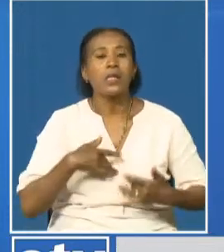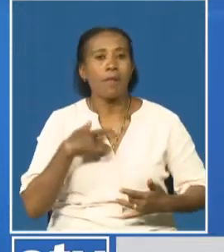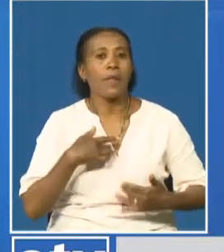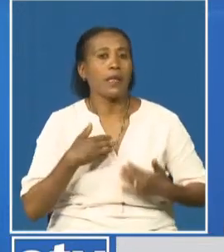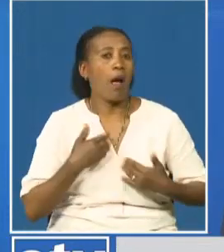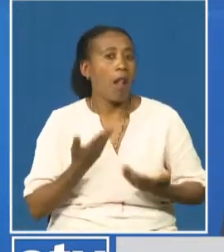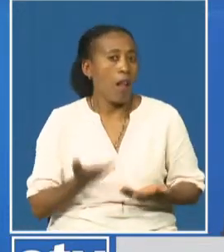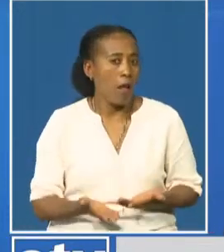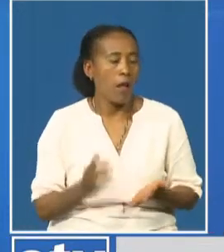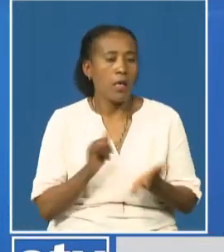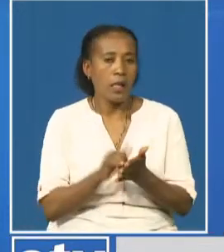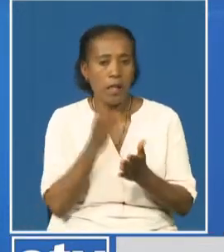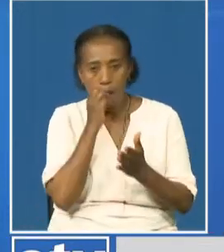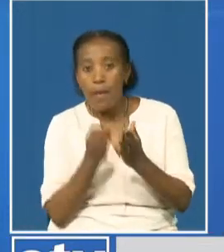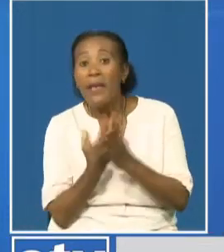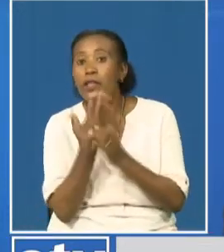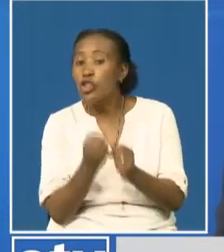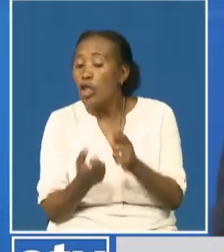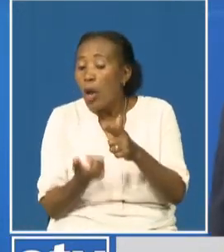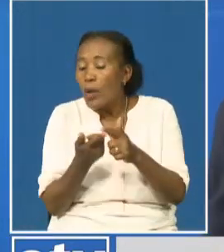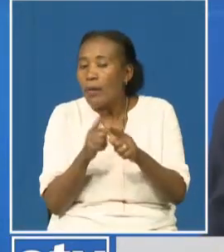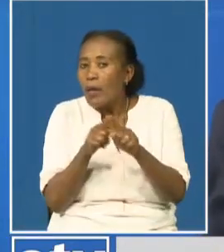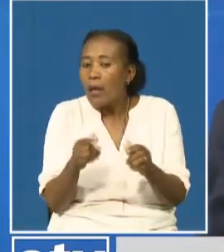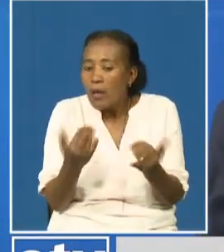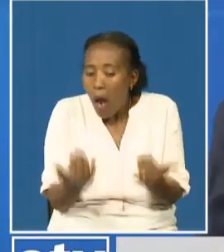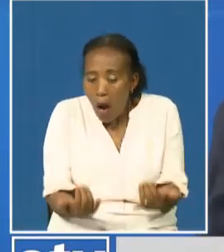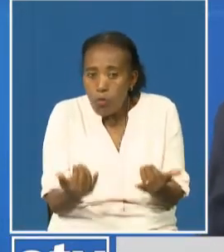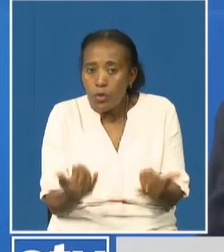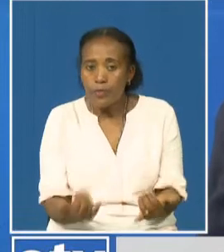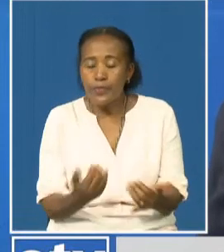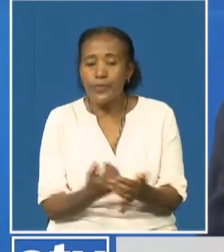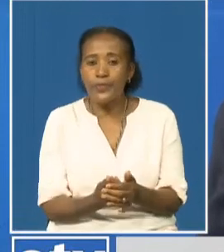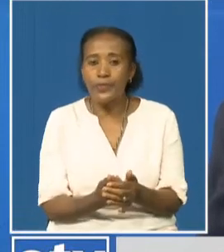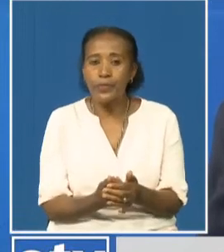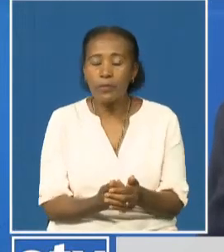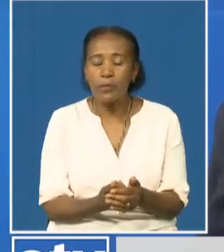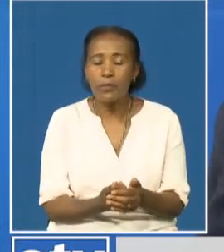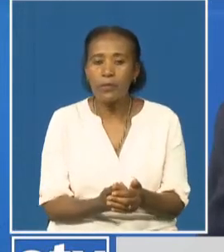ስሜት ካላቸው ከዛ ሊመነጭ ይችላል ሁለተኛ ግን አሁንም